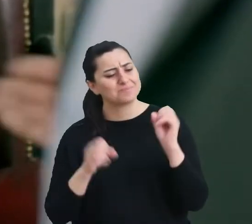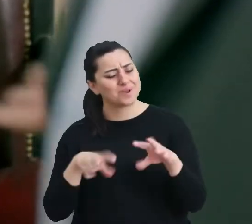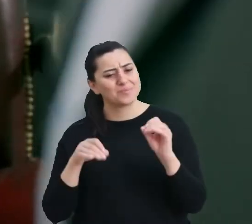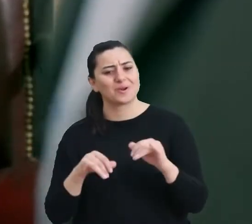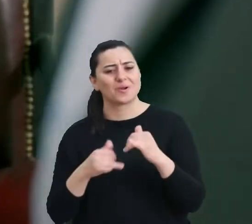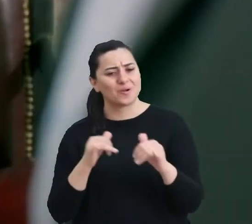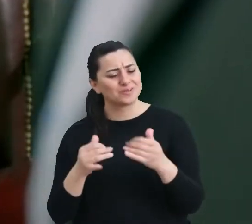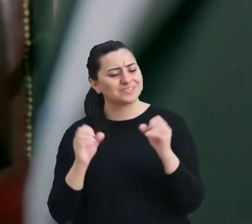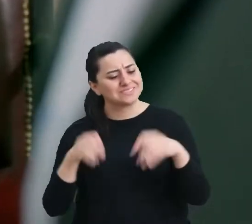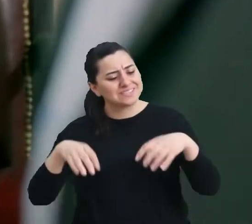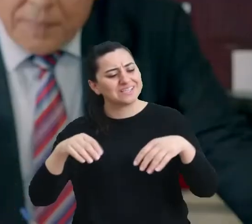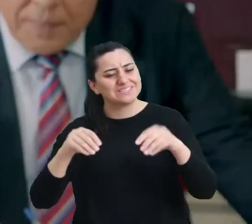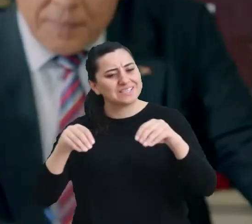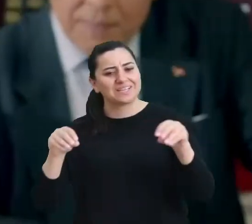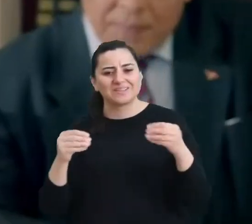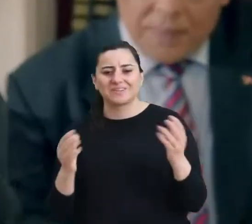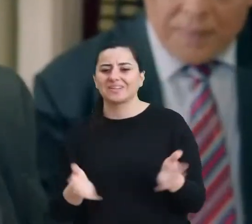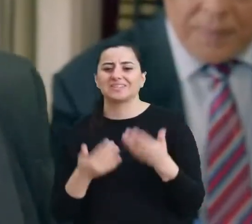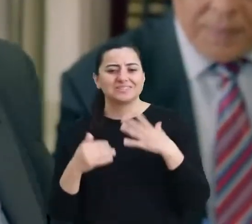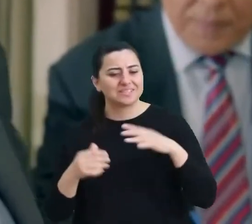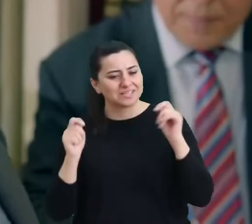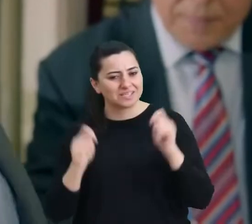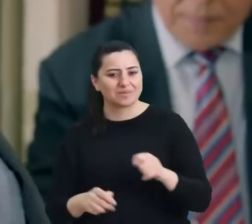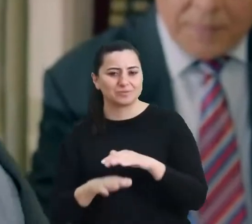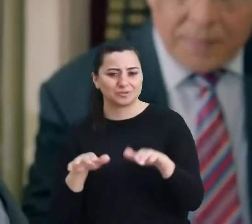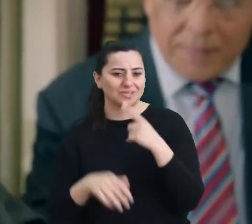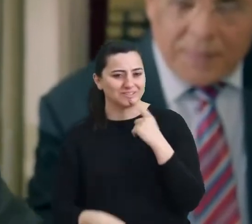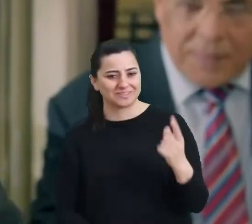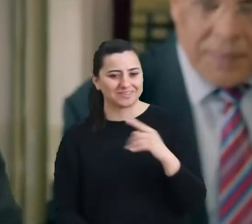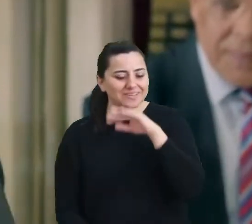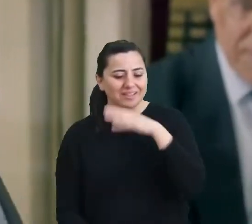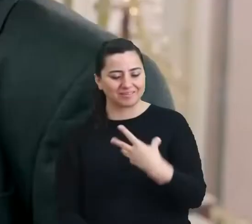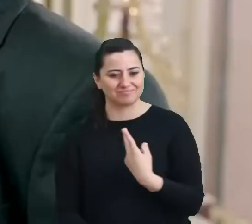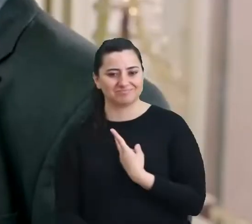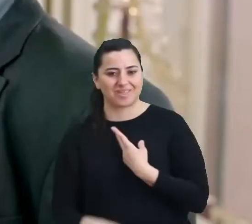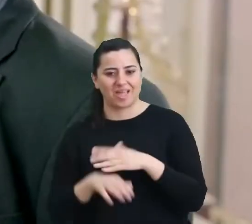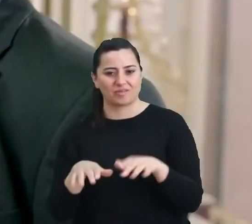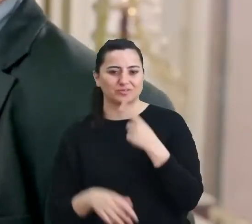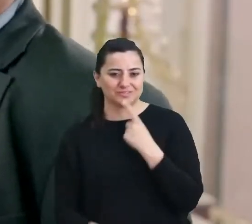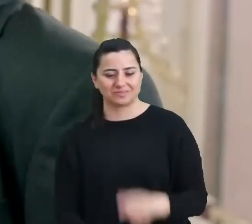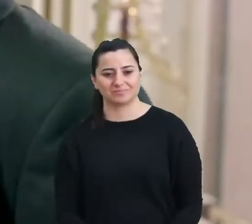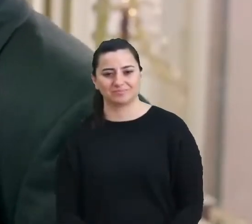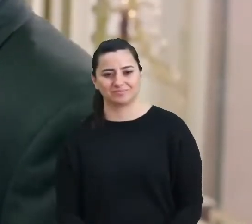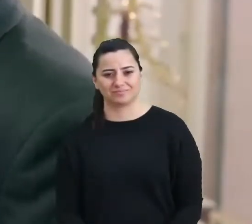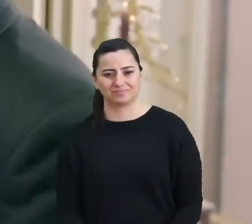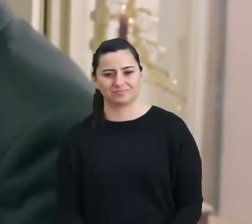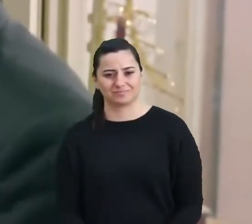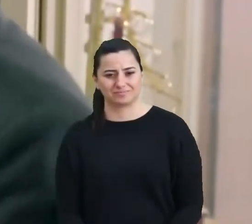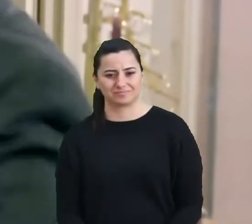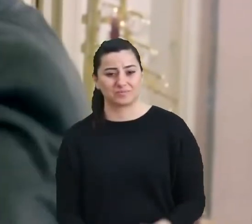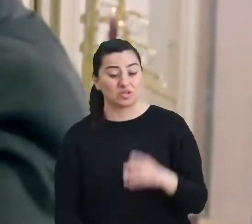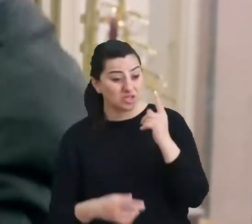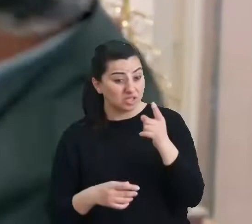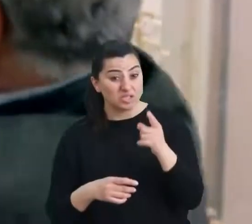bırak. Islatsınlar, istedikler gibi yüzsünler dedelerinin havuzunda. Elini yumruk yaptı. Sen git